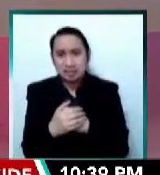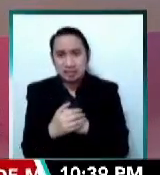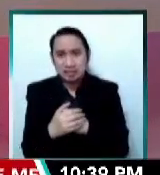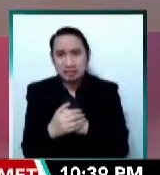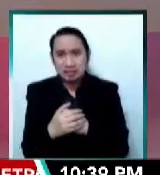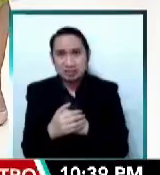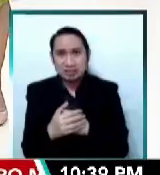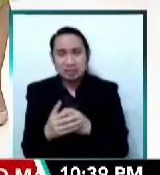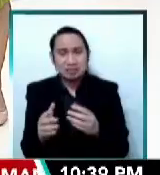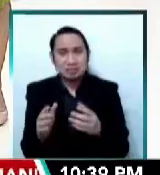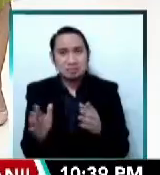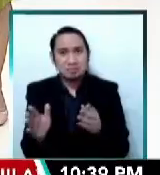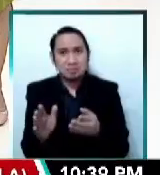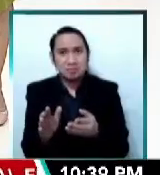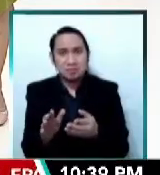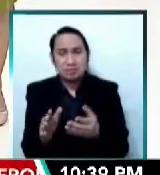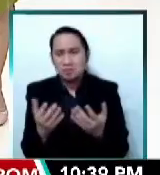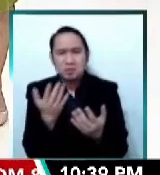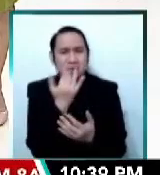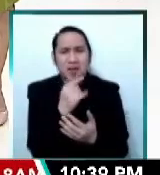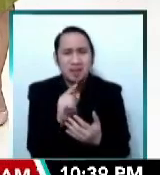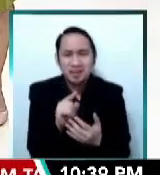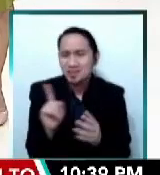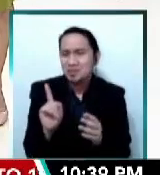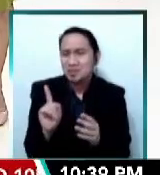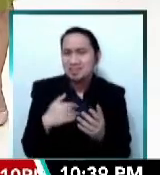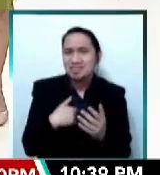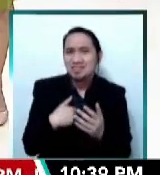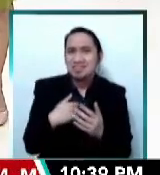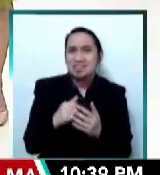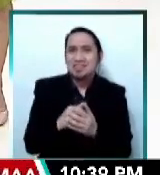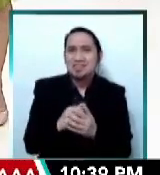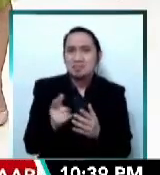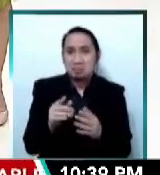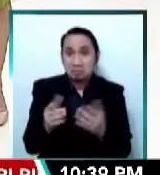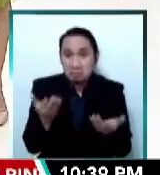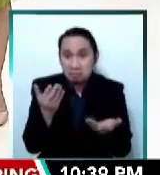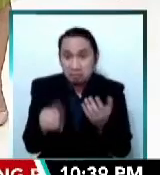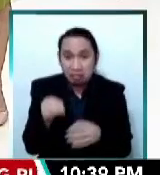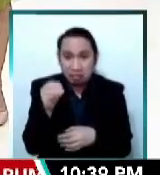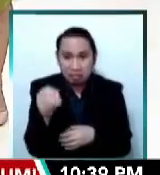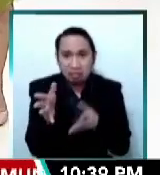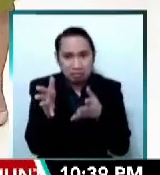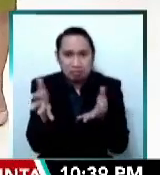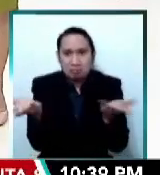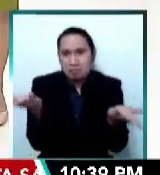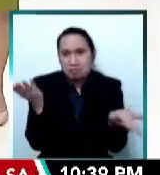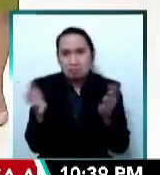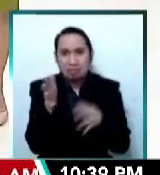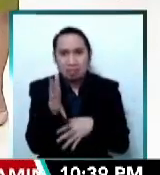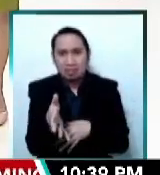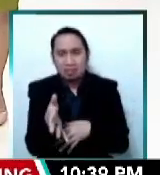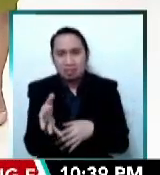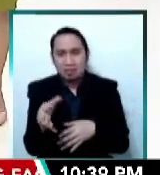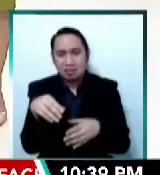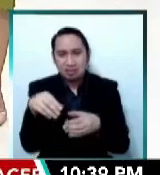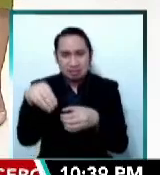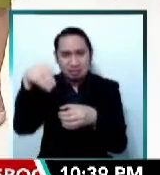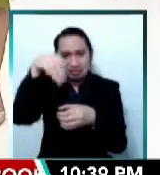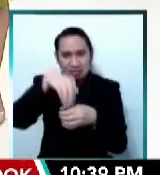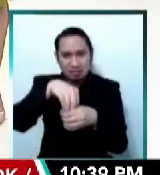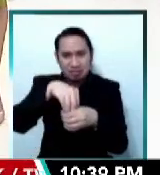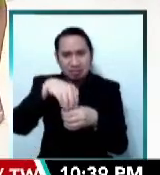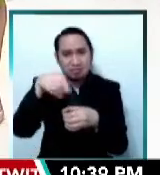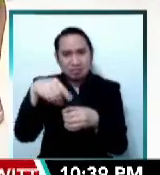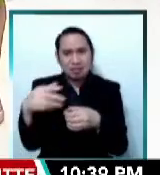Pero malay mo naman, ginawang... Hindi ko alam eh. Hindi, parang nilagay lang. Parang pinabayaan lang na gano'n, nilagay sa takong ng sapatos. Medyo mahirap nga yun.